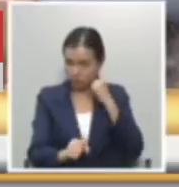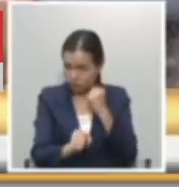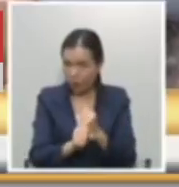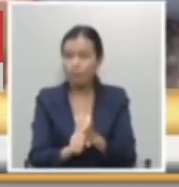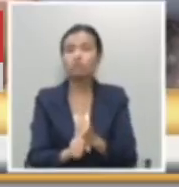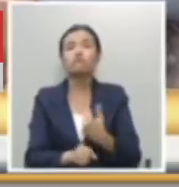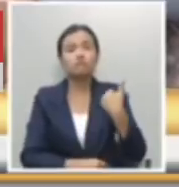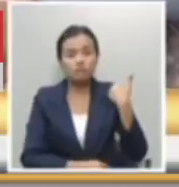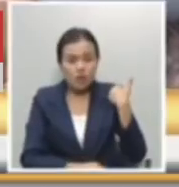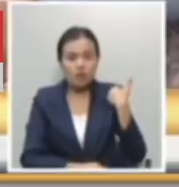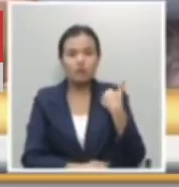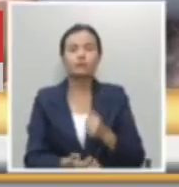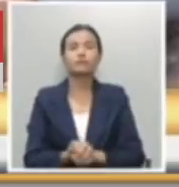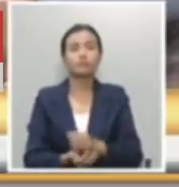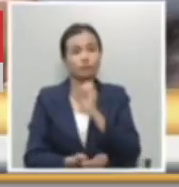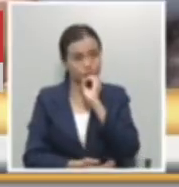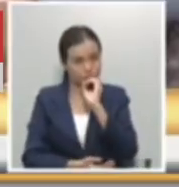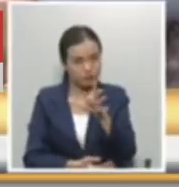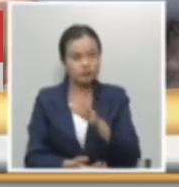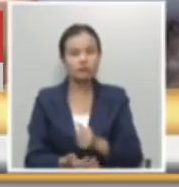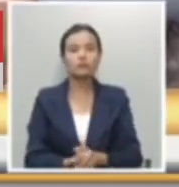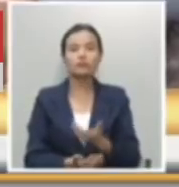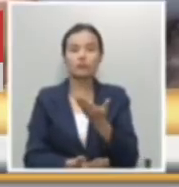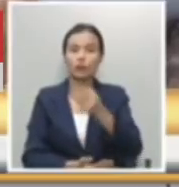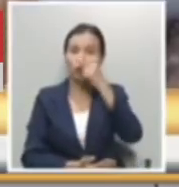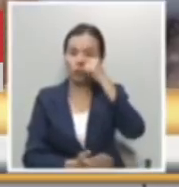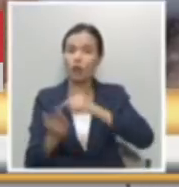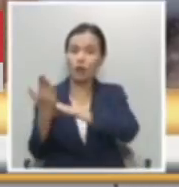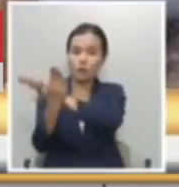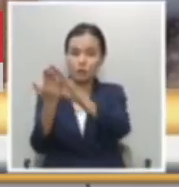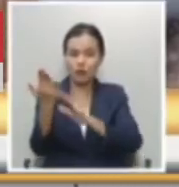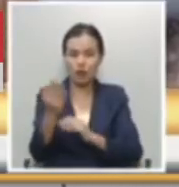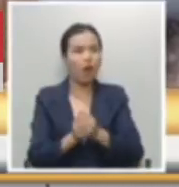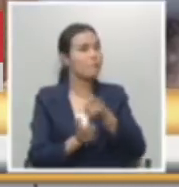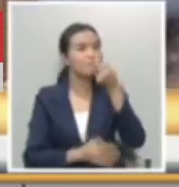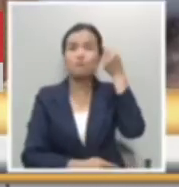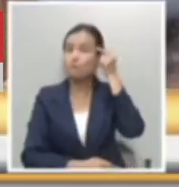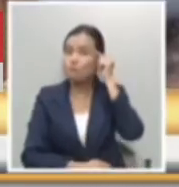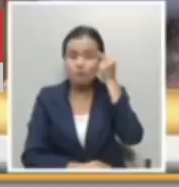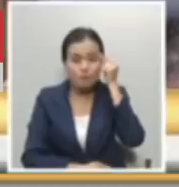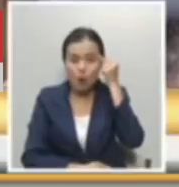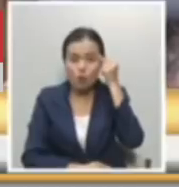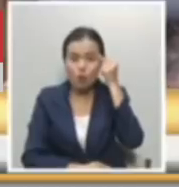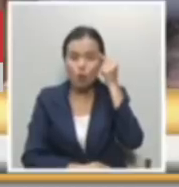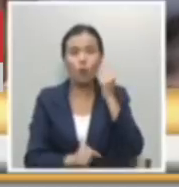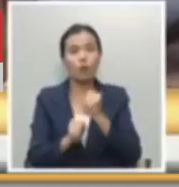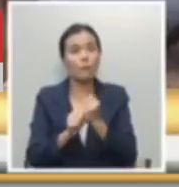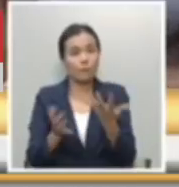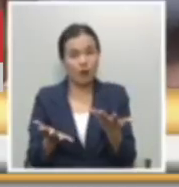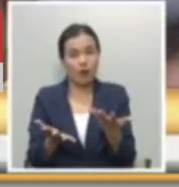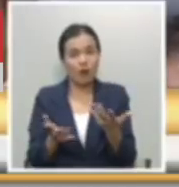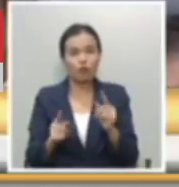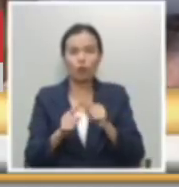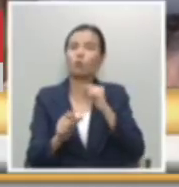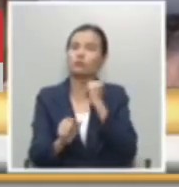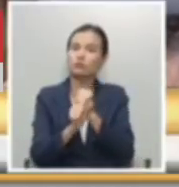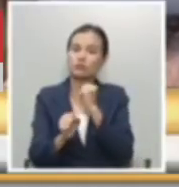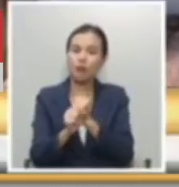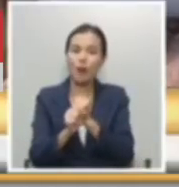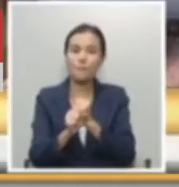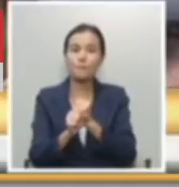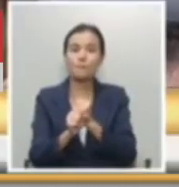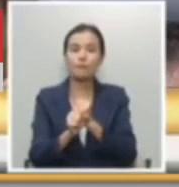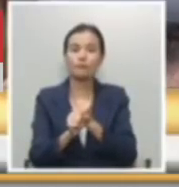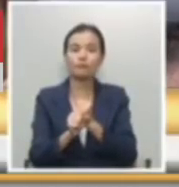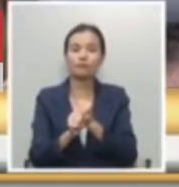ธานกราบเรียนว่าสิ่งเนี้ยคนไทยทั้งประเทศยังไม่เคยรู้มาก่อนเขาทำยังไงบ้างครับในการสร้างอภิมห